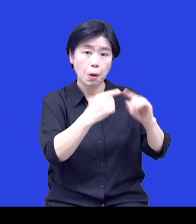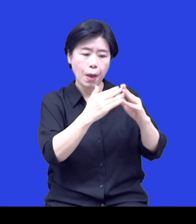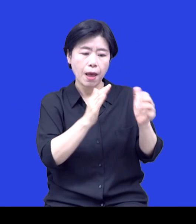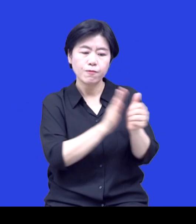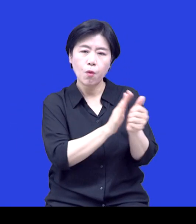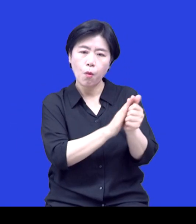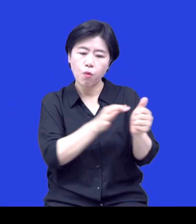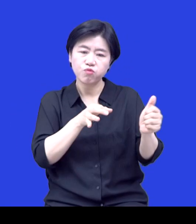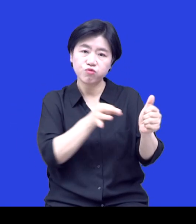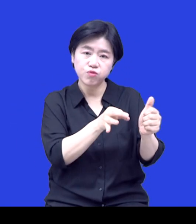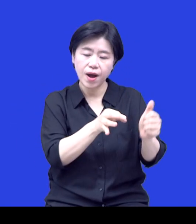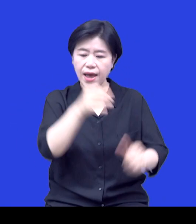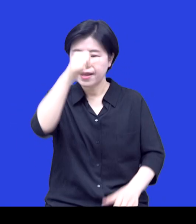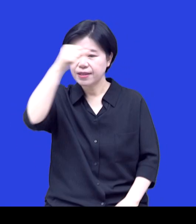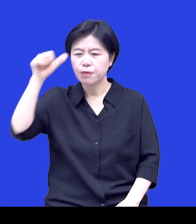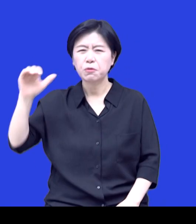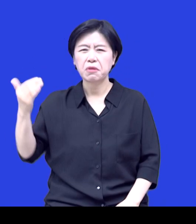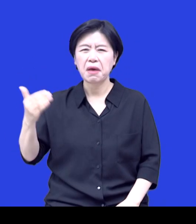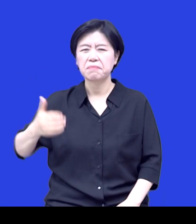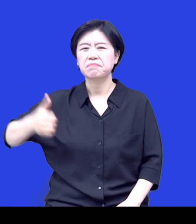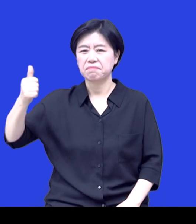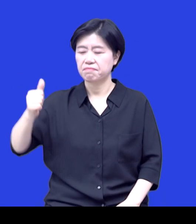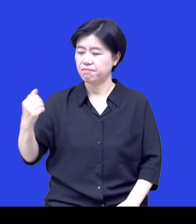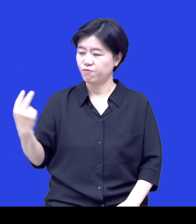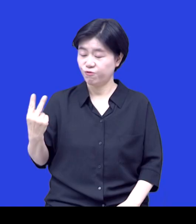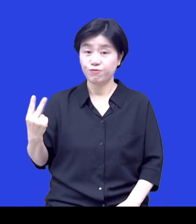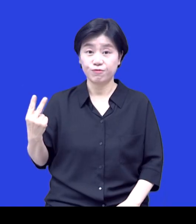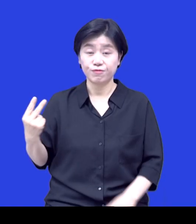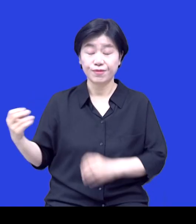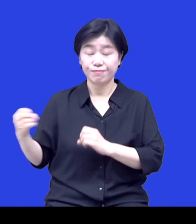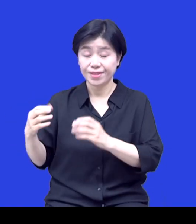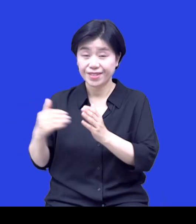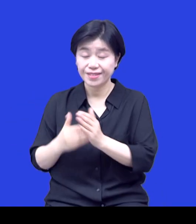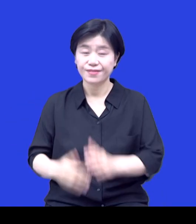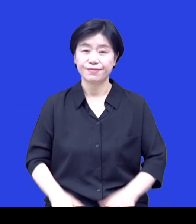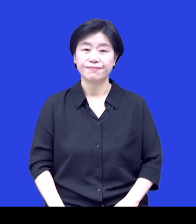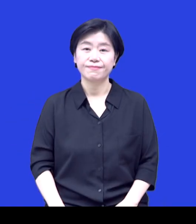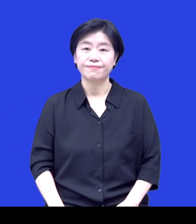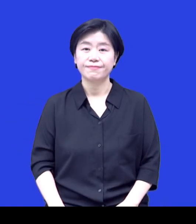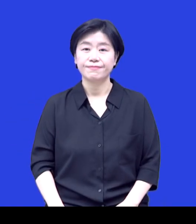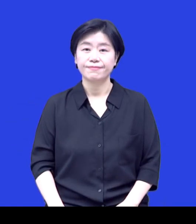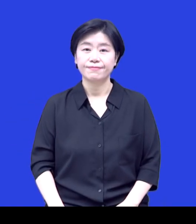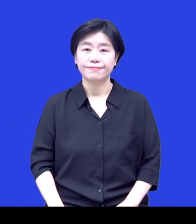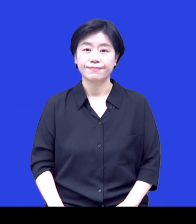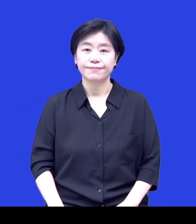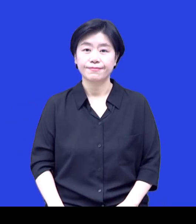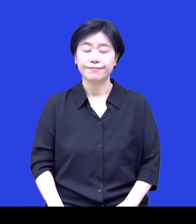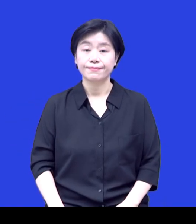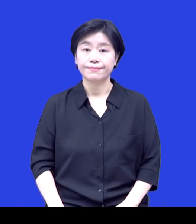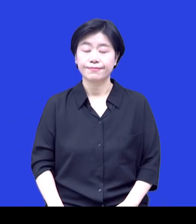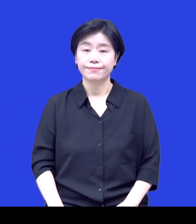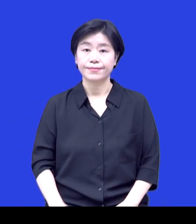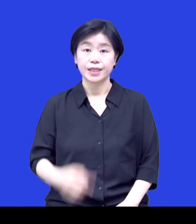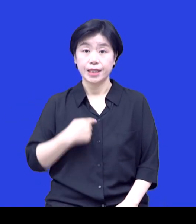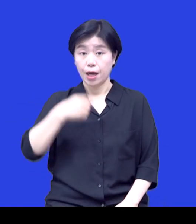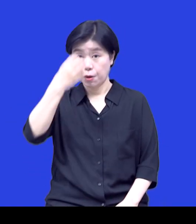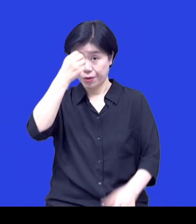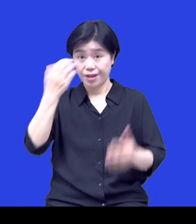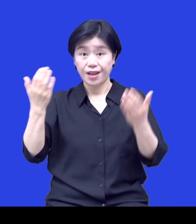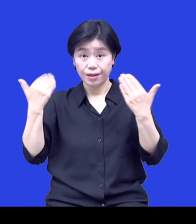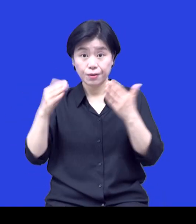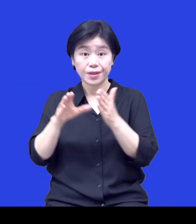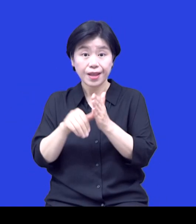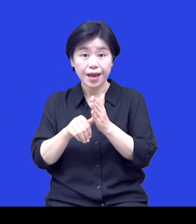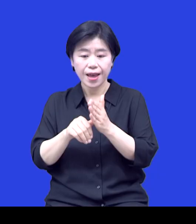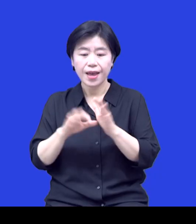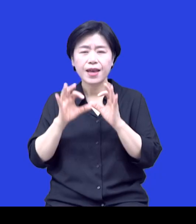안 놀고 좀 그렇게 네네네. 살아보려고 했는데 네. 고등학교 때로 기억나는데 우리 학교 캠퍼스에서 진짜 나이트 같이